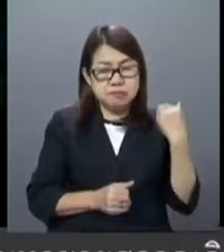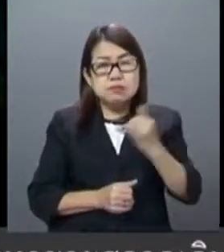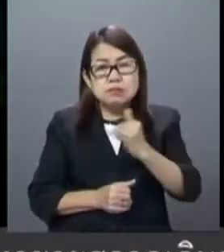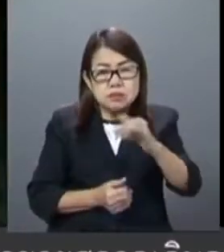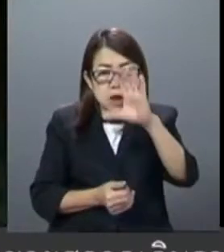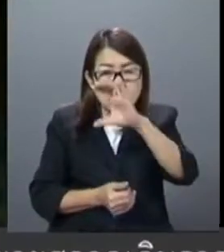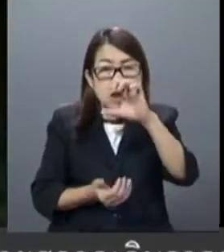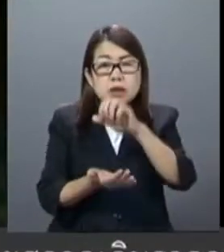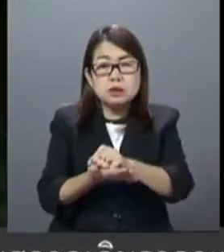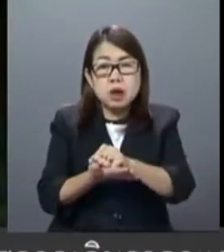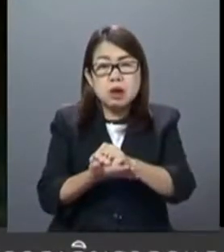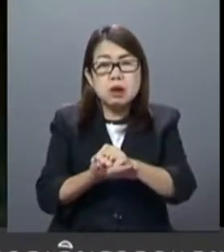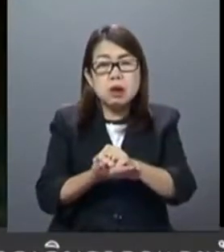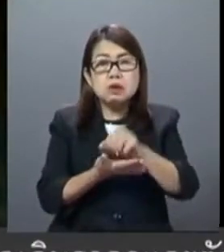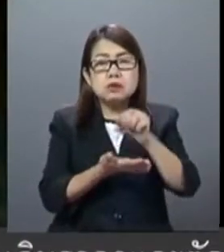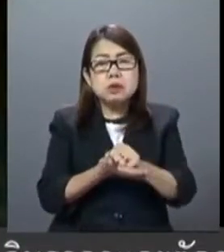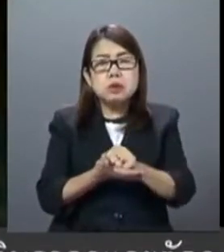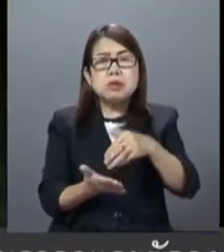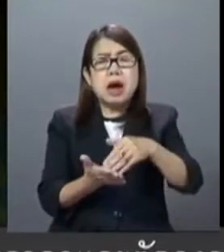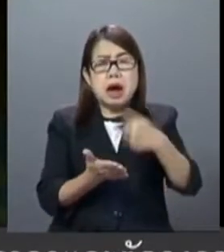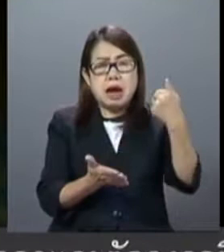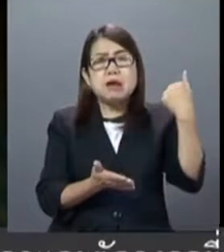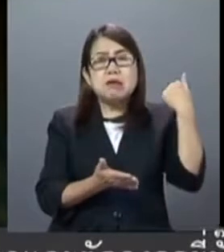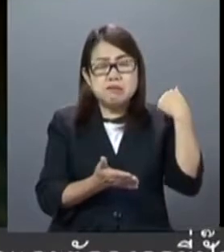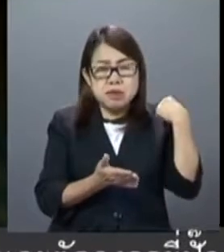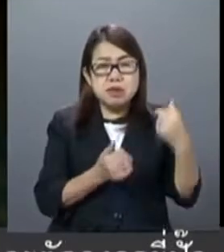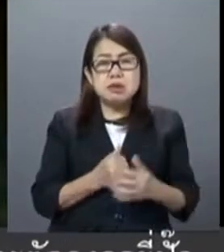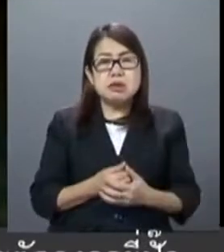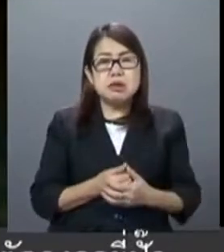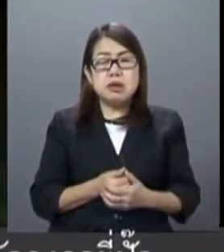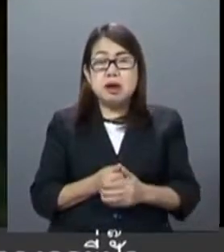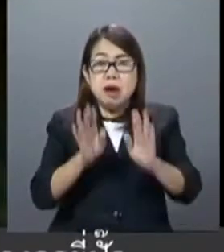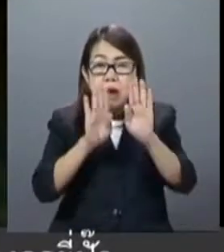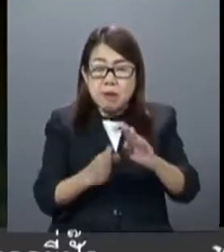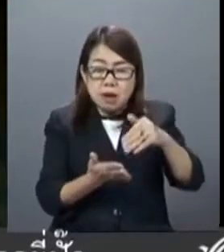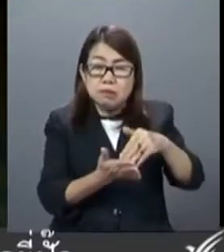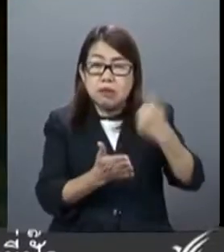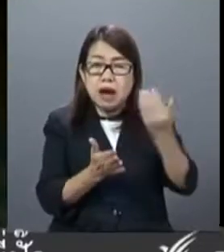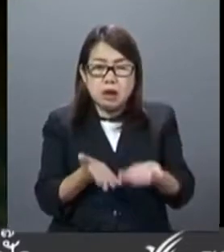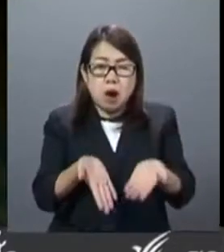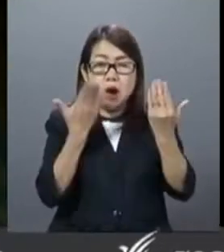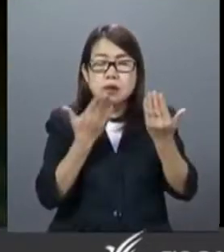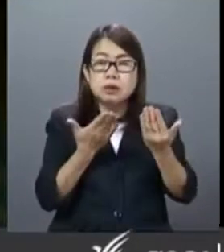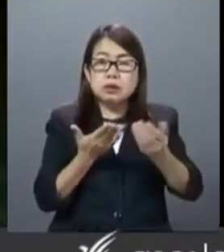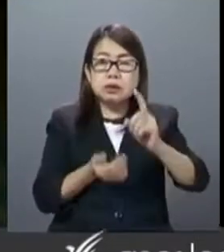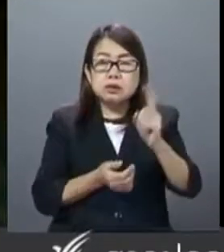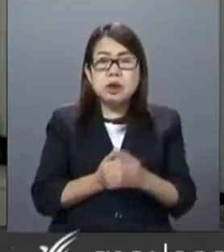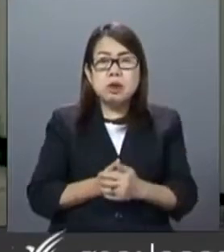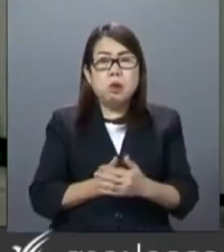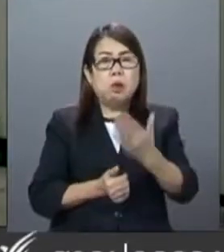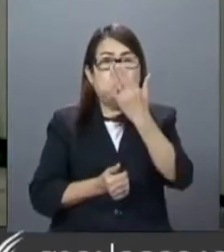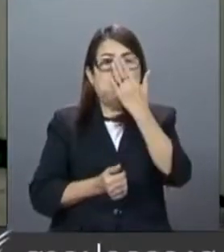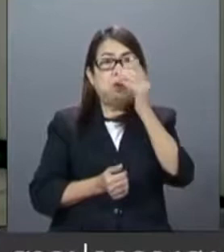ดยกวเราได้หลอโดนไล้หลือแต่ลสนาที่กไ้หลือเนี่ย เป็การทเร็วมาก